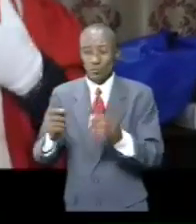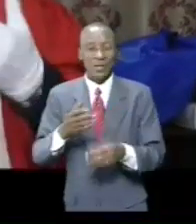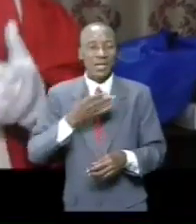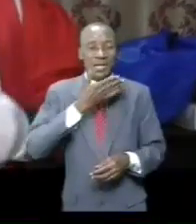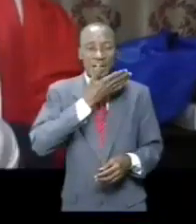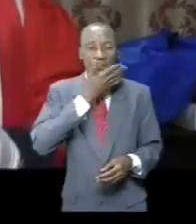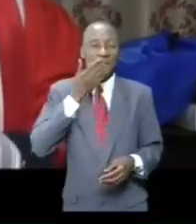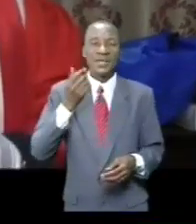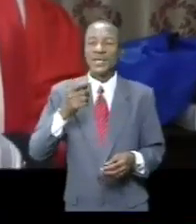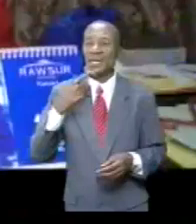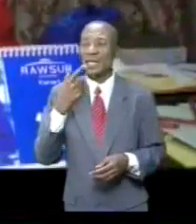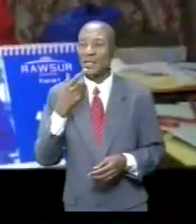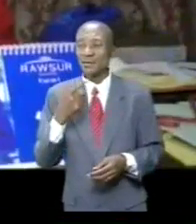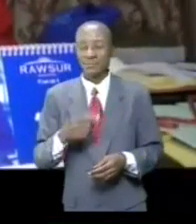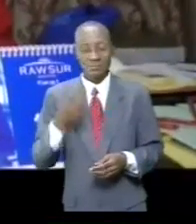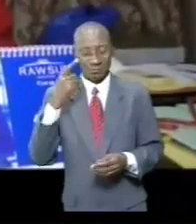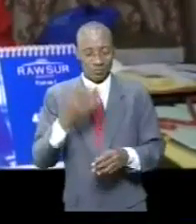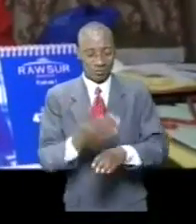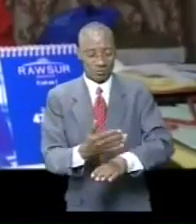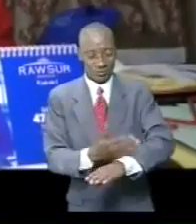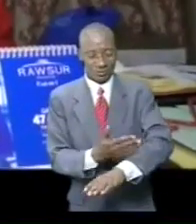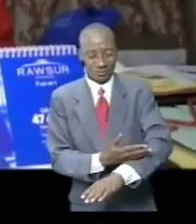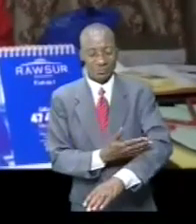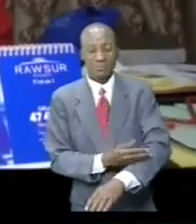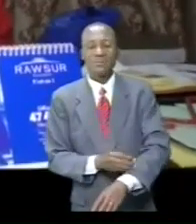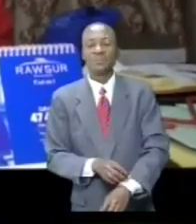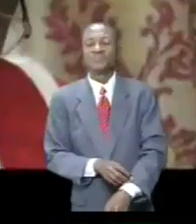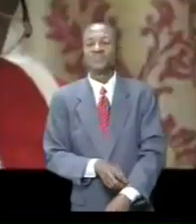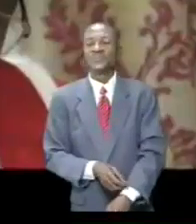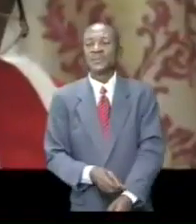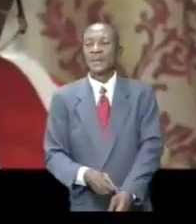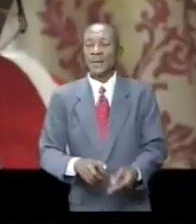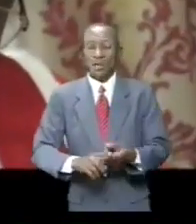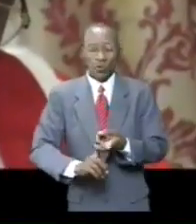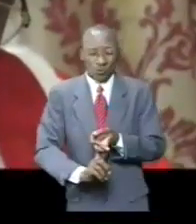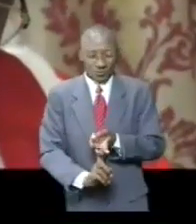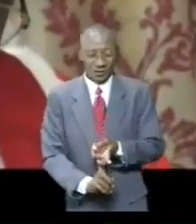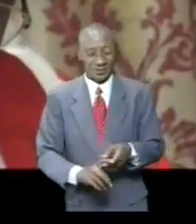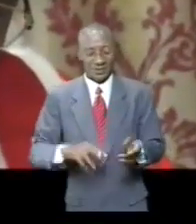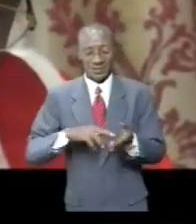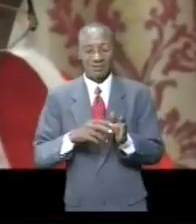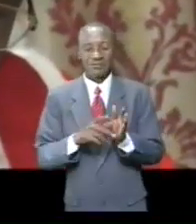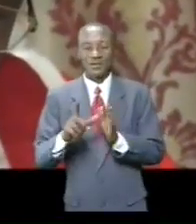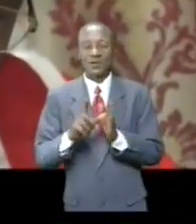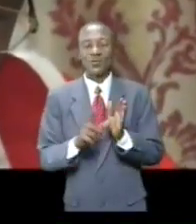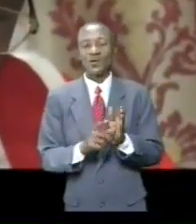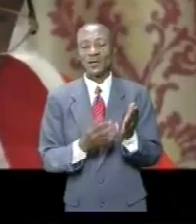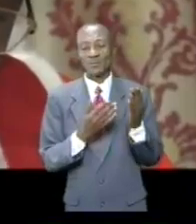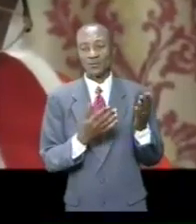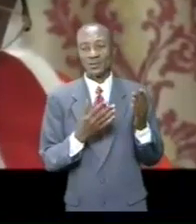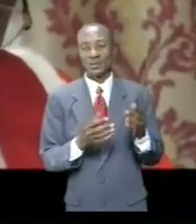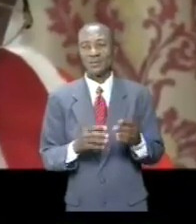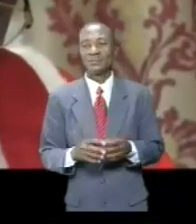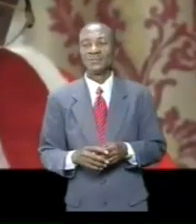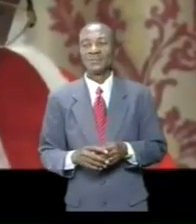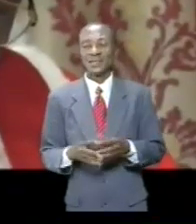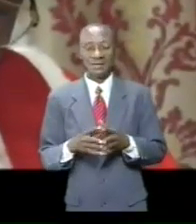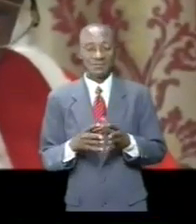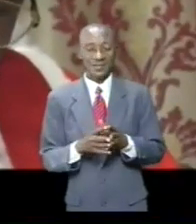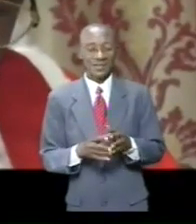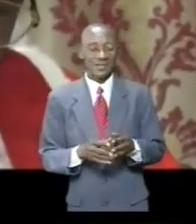puisse aller de l'avant. La confiance, élément essentiel dans les relations entre la justice et les